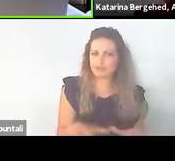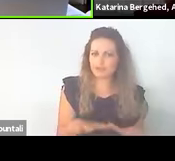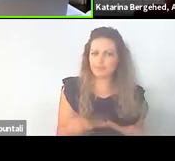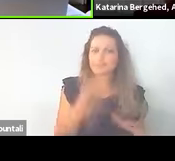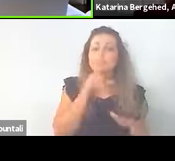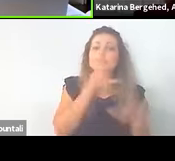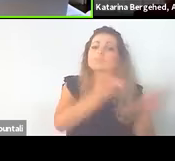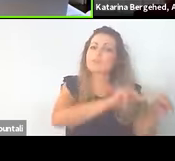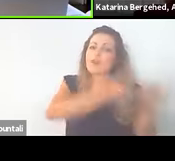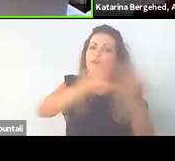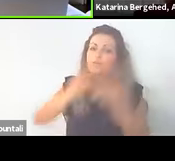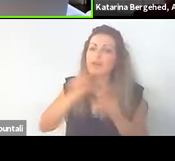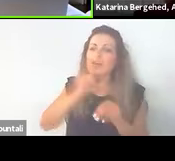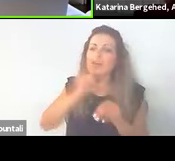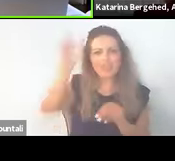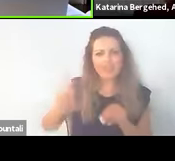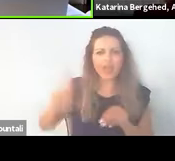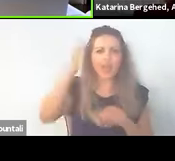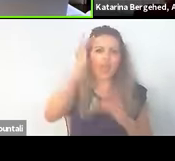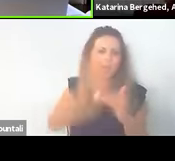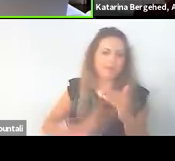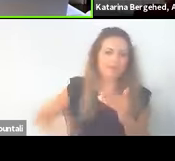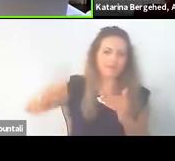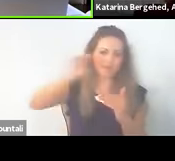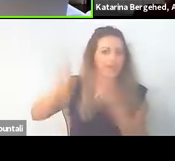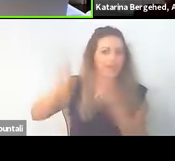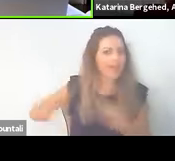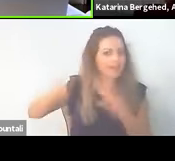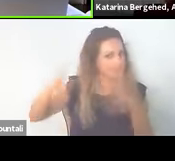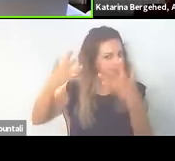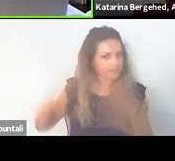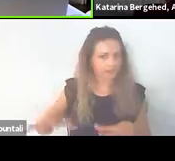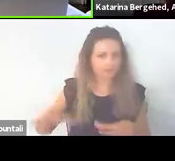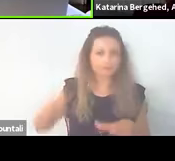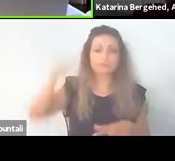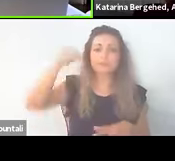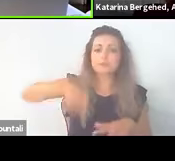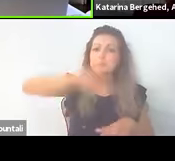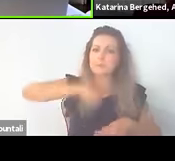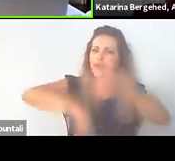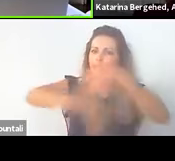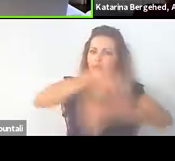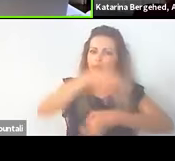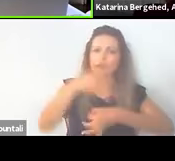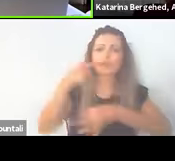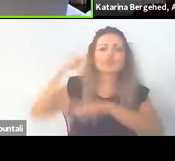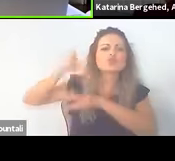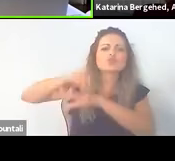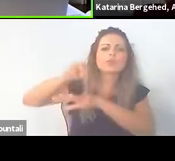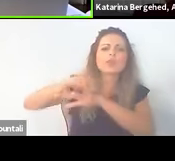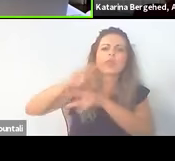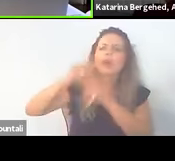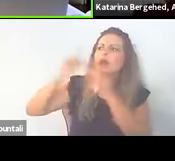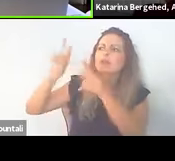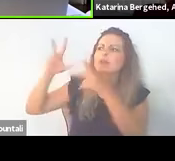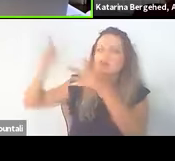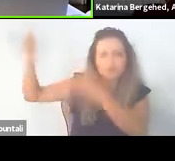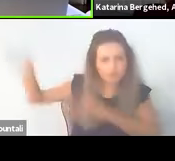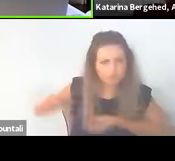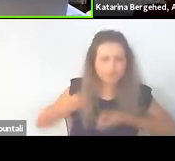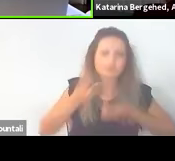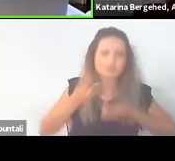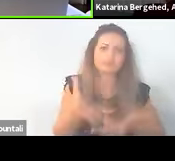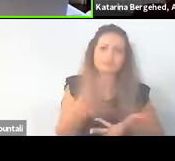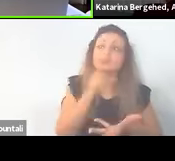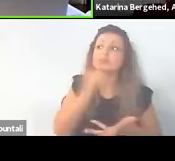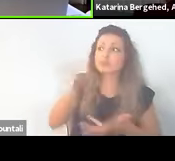η Διεθνής Αμνηστία. Σήμερα θα μας μεταφέρει το παράδειγμα της Σουηδίας, που όχι μονάχα έχουν αυξηθεί